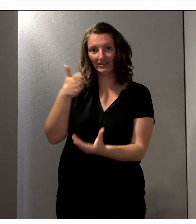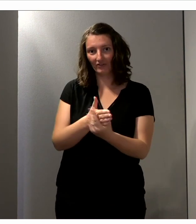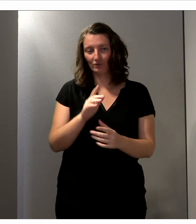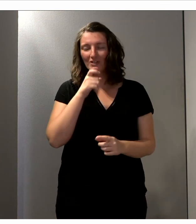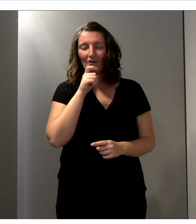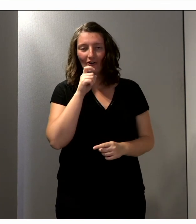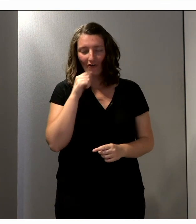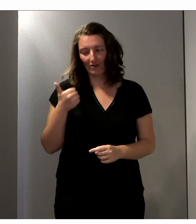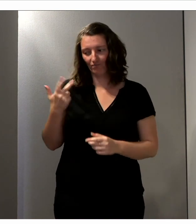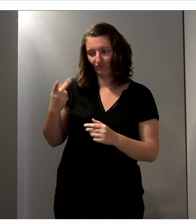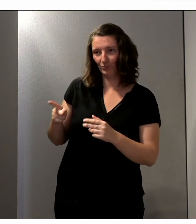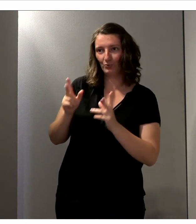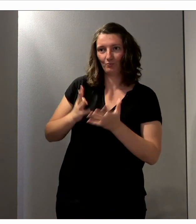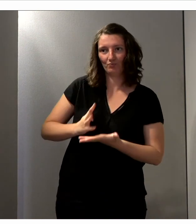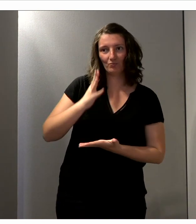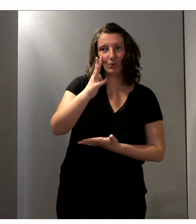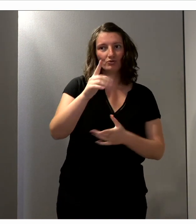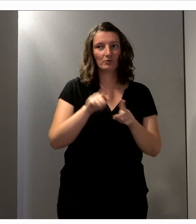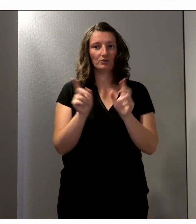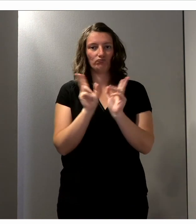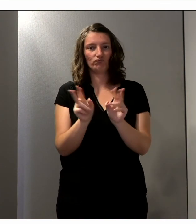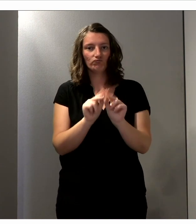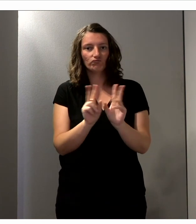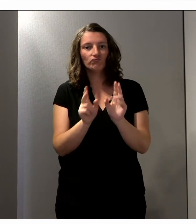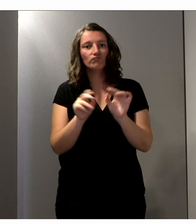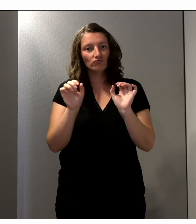ces projets qui sont